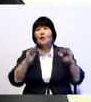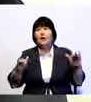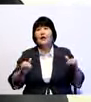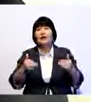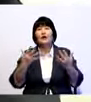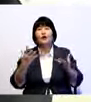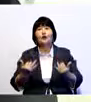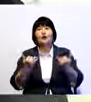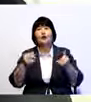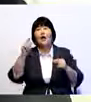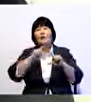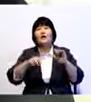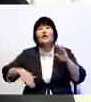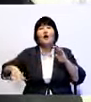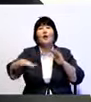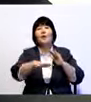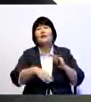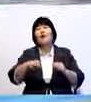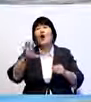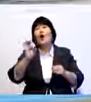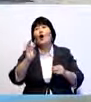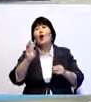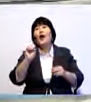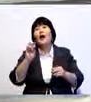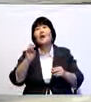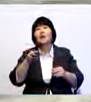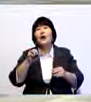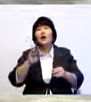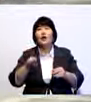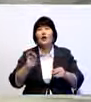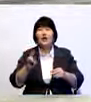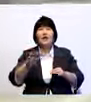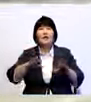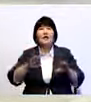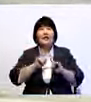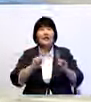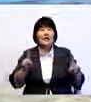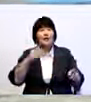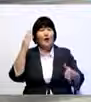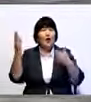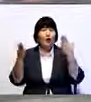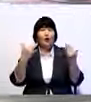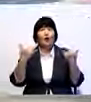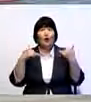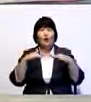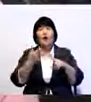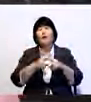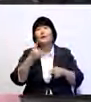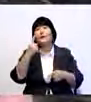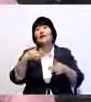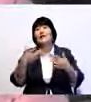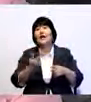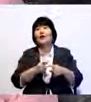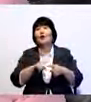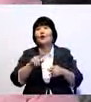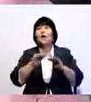орай мектеп ауласына аниматорлар шақырып, осындай балаларға керемет көңіл күй ұйымдастырып жатыр. Бұл бір жағынан